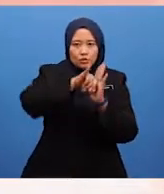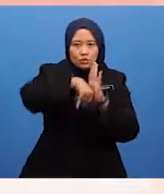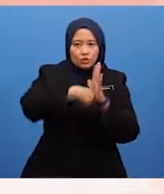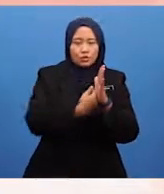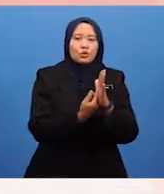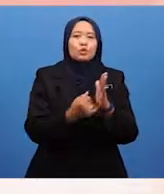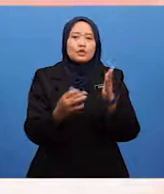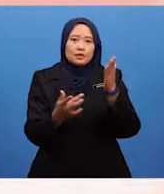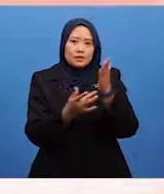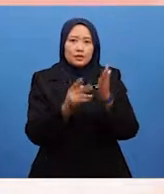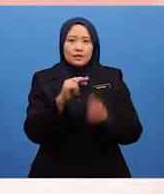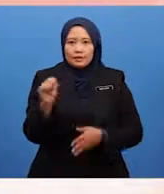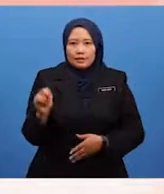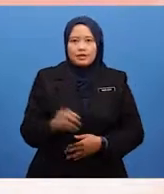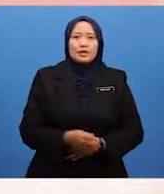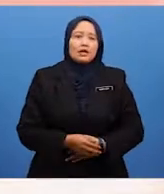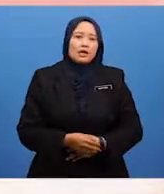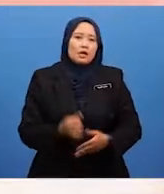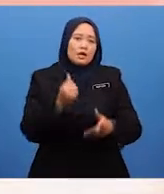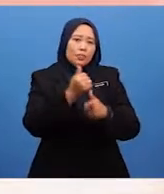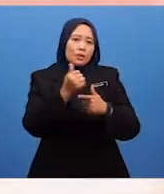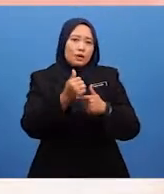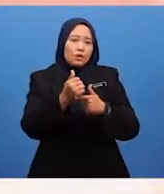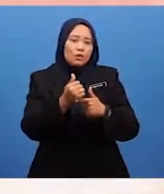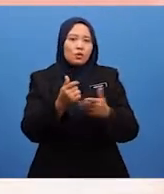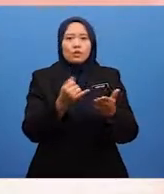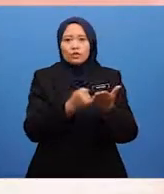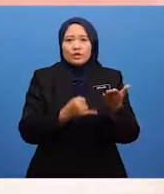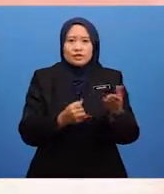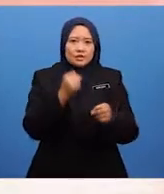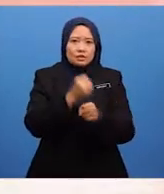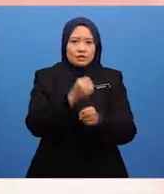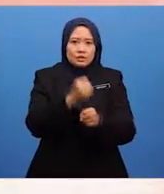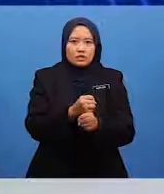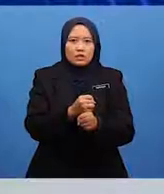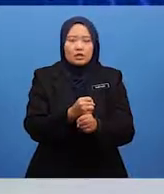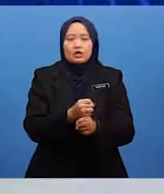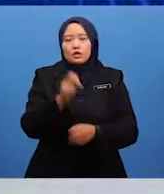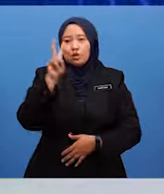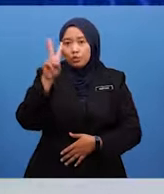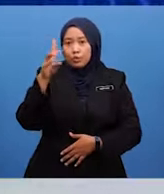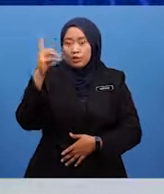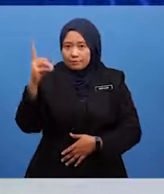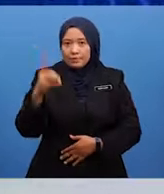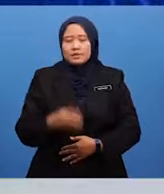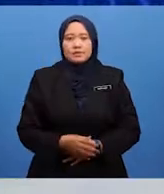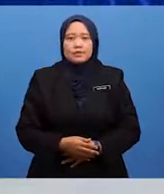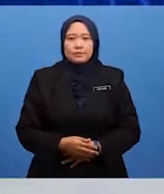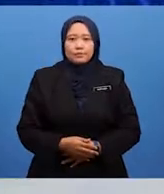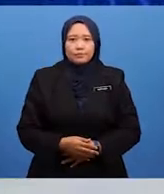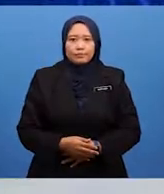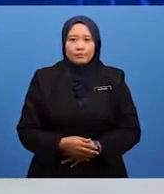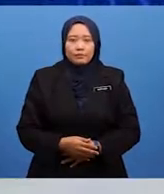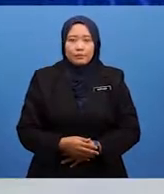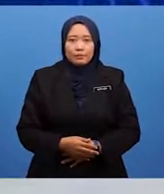daripada beberapa sudut pandangan ataupun dikenali sebagai elevation dua demensi oke Ciujung CY kira2